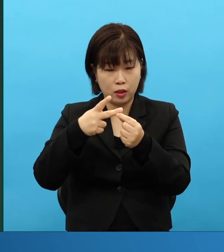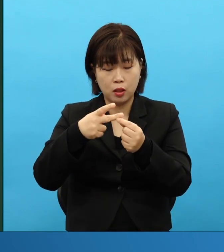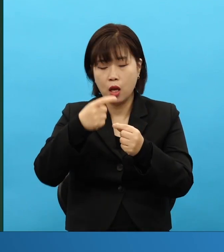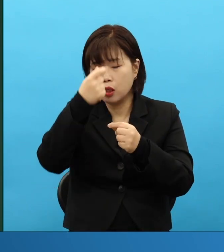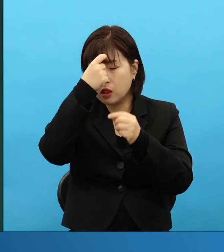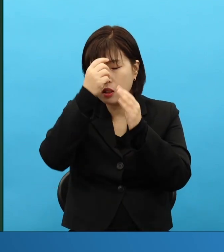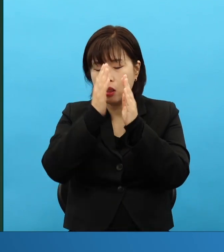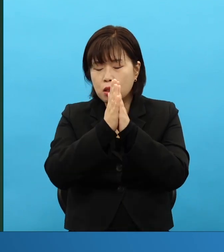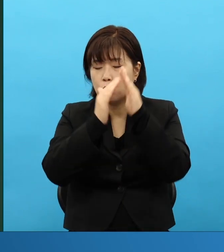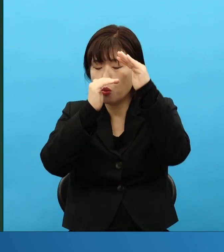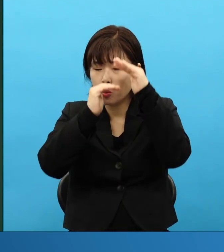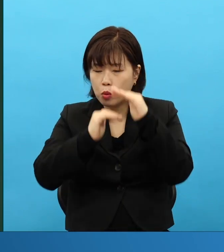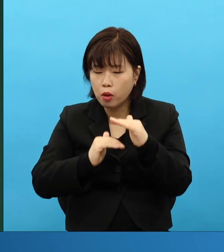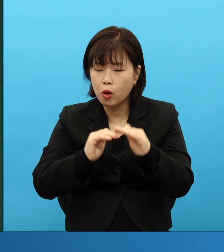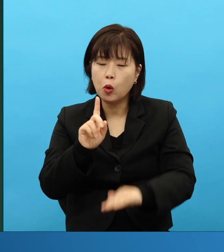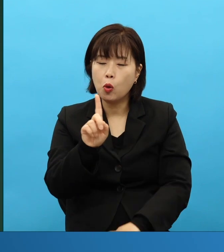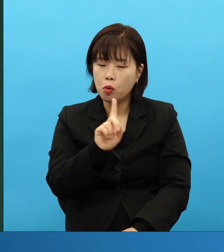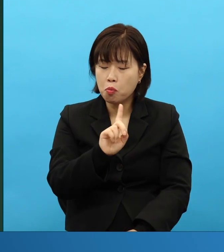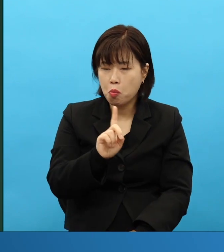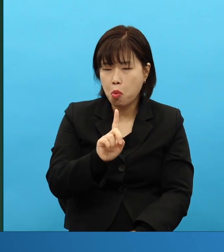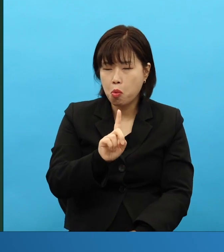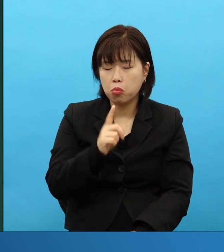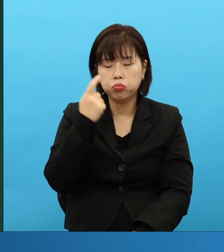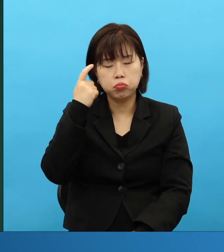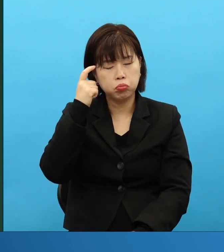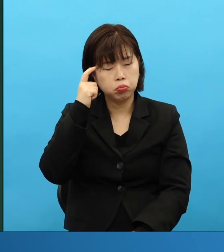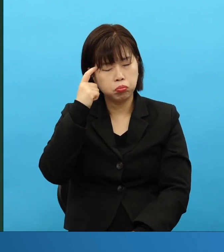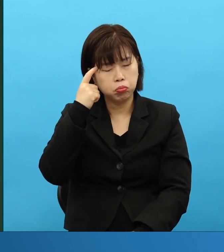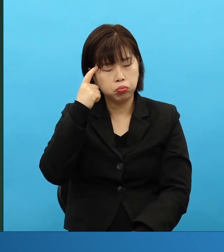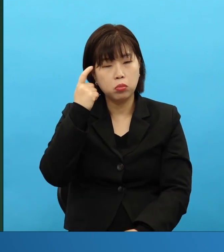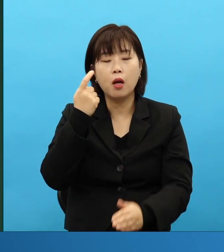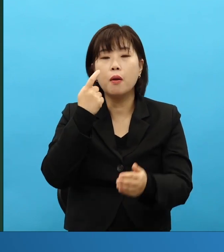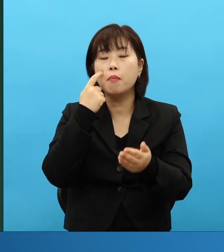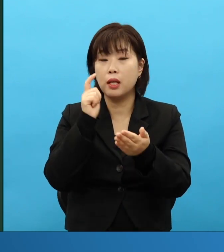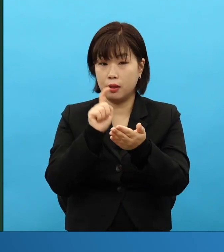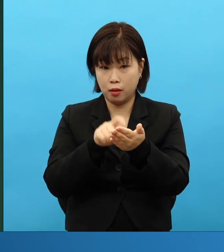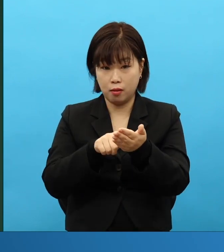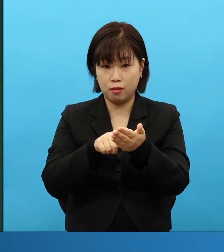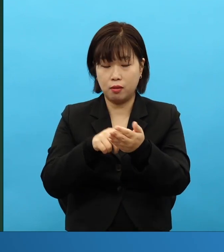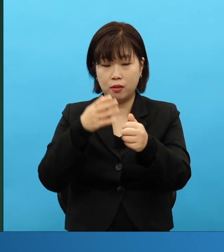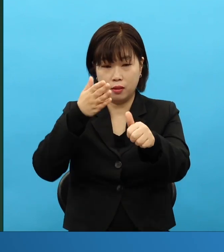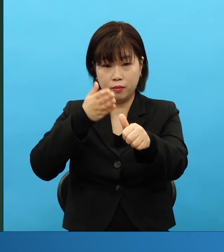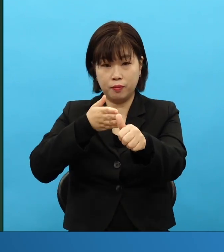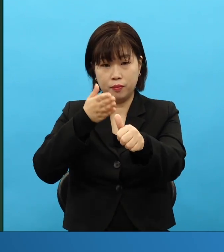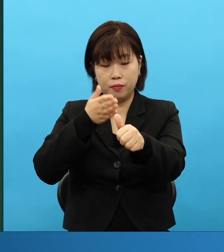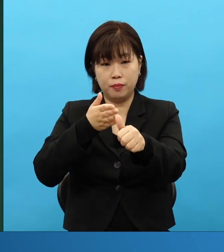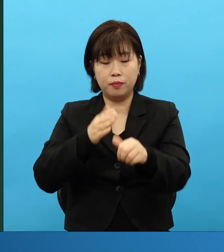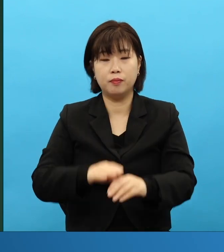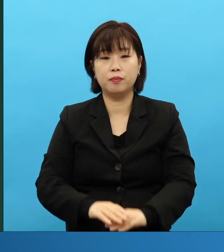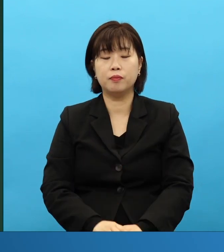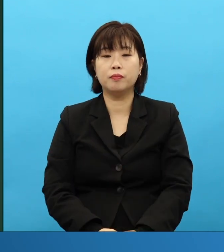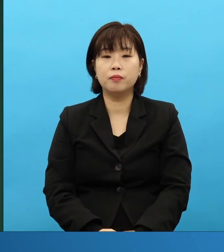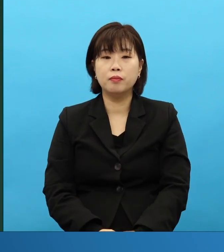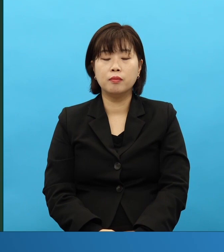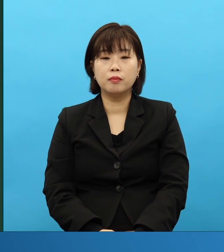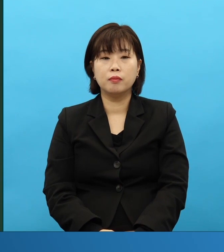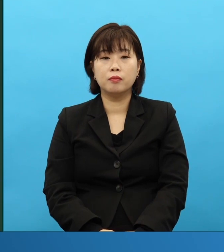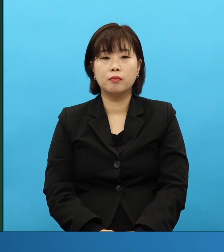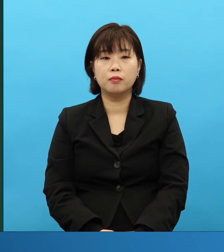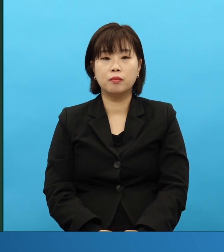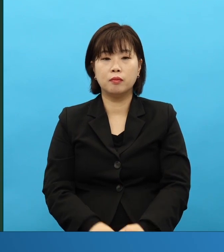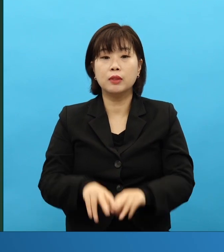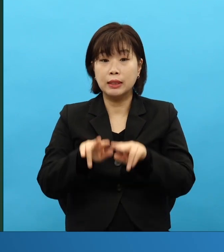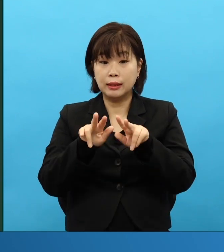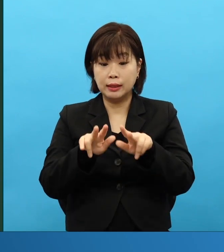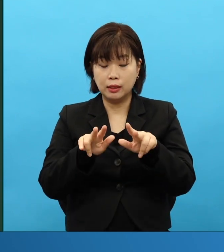이거를 꼭 여러분들이 캐치해야 됩니다. You must catch on to that. 지금 이제 망대들을